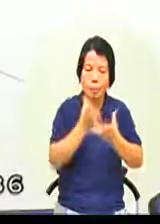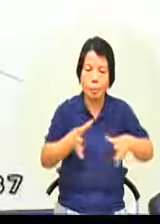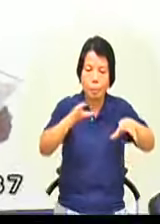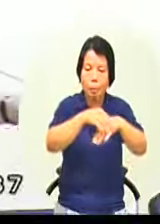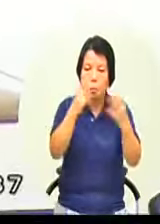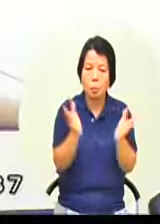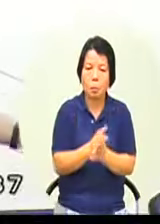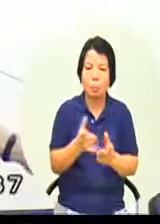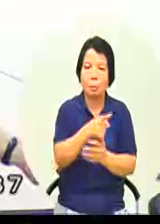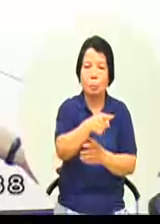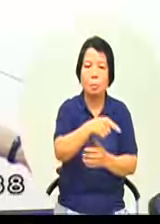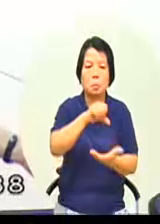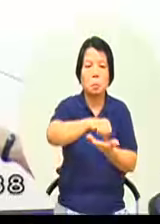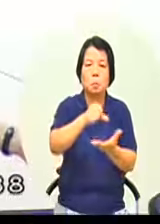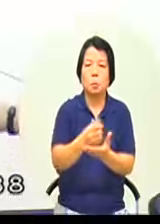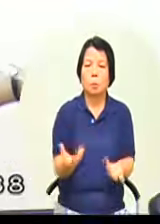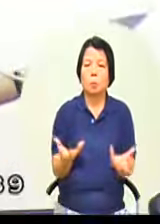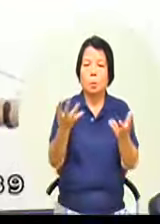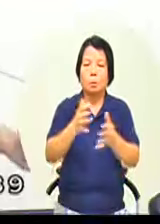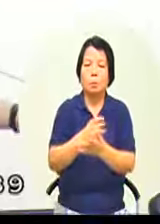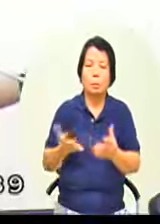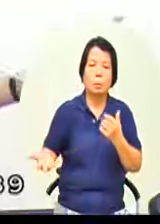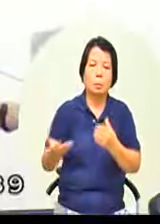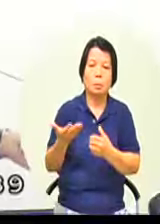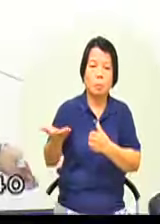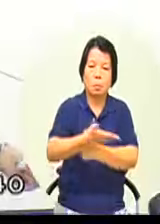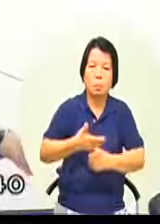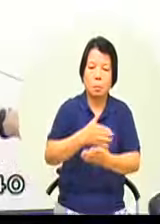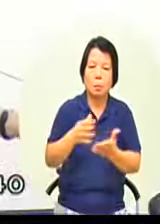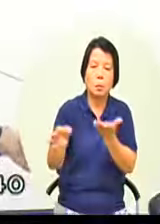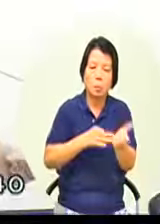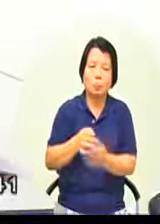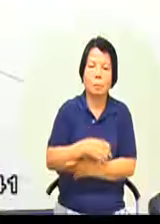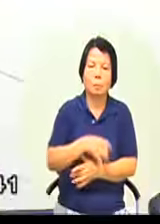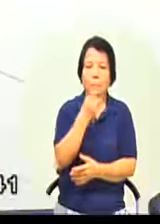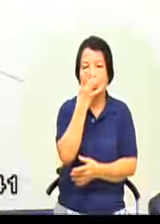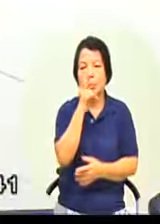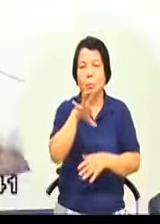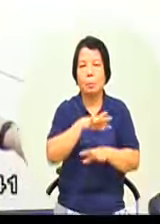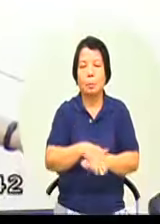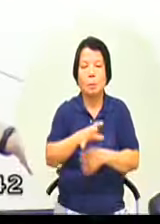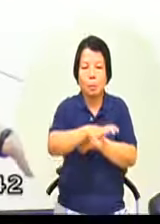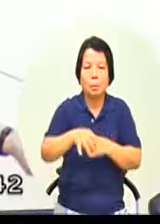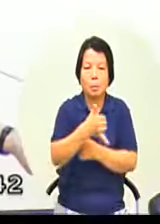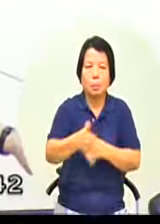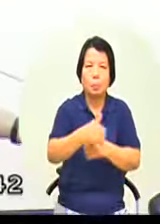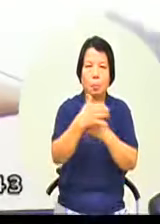来了、到时候这些菜又多到卖不掉，那这些农民大家又、